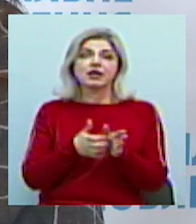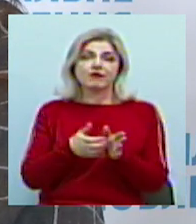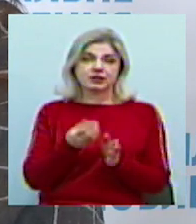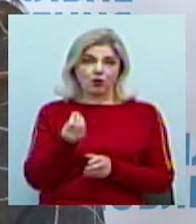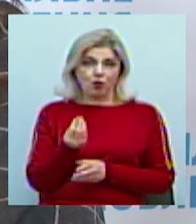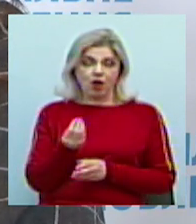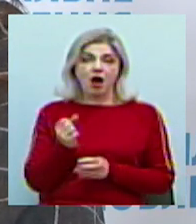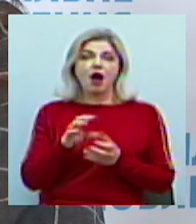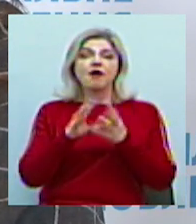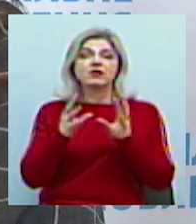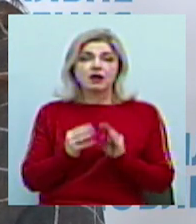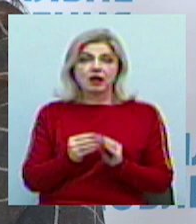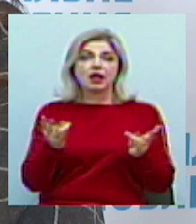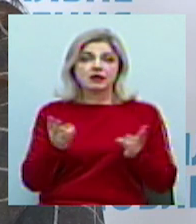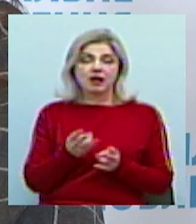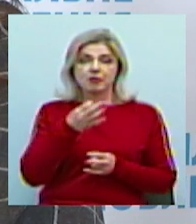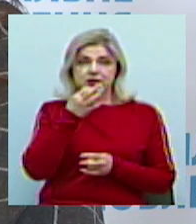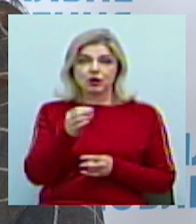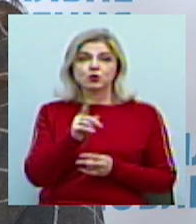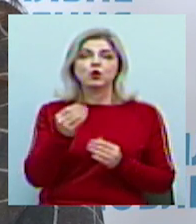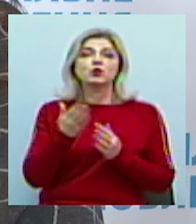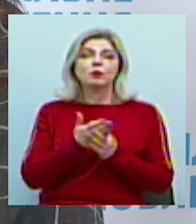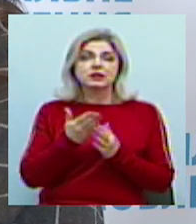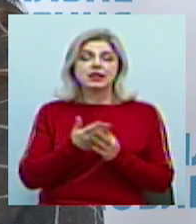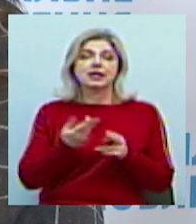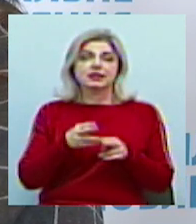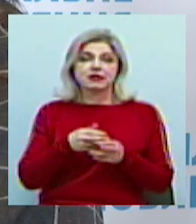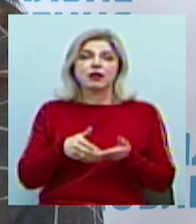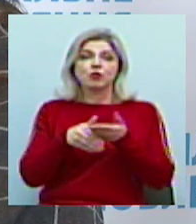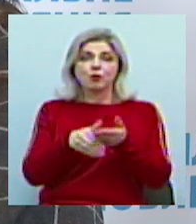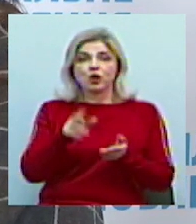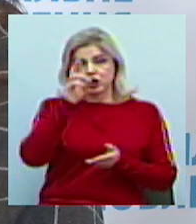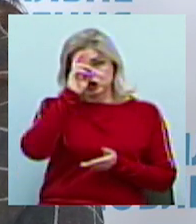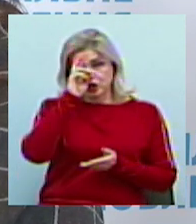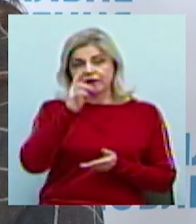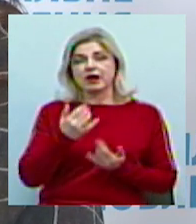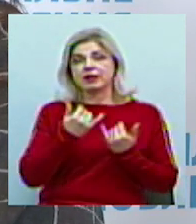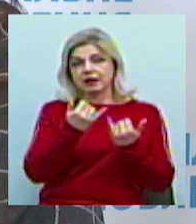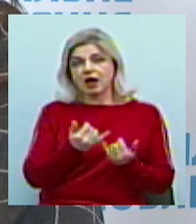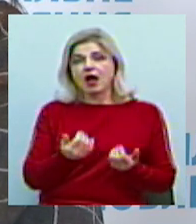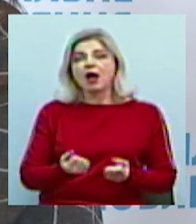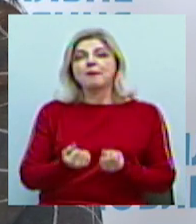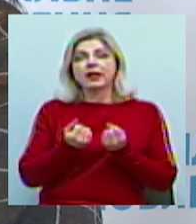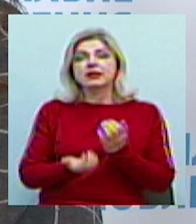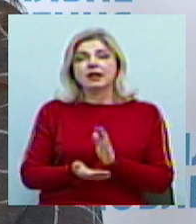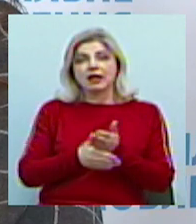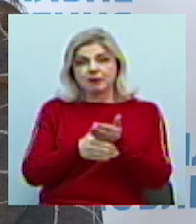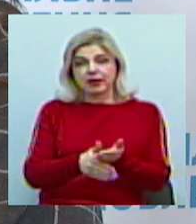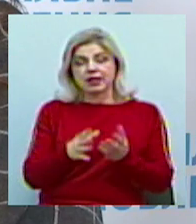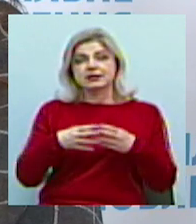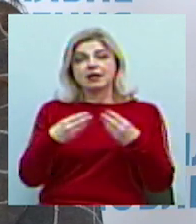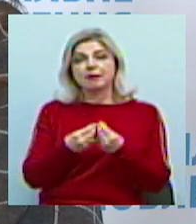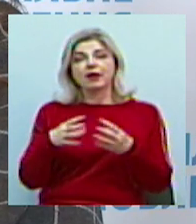коштів. Ну, взагалі, треба сказати, що субсидія – це є допомога держави для підтримки сімей,